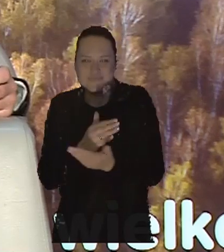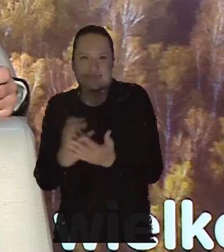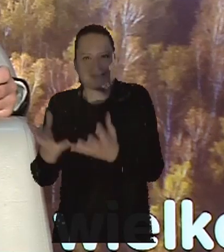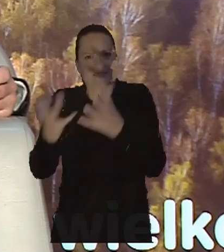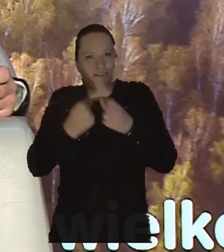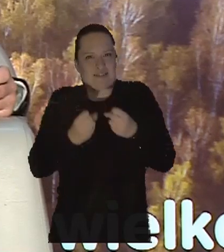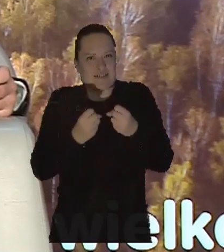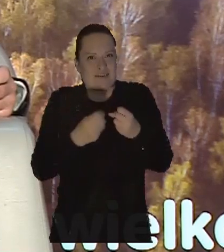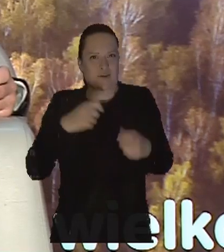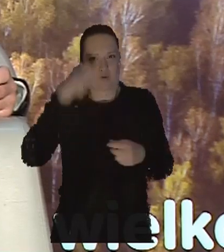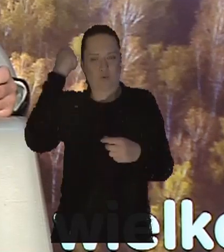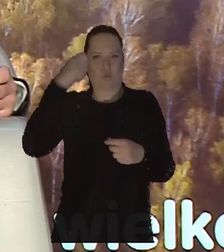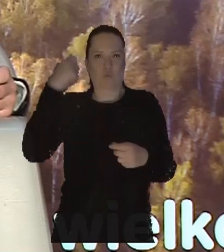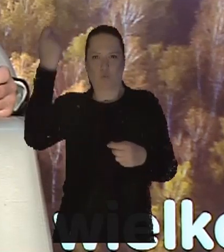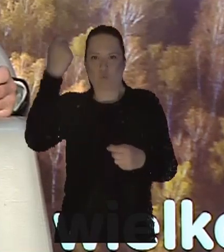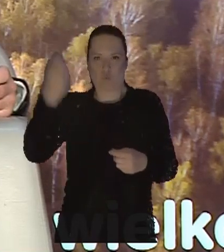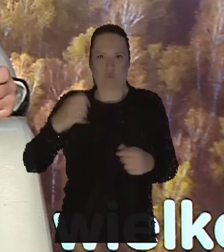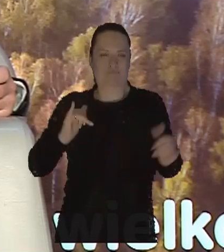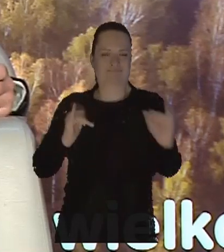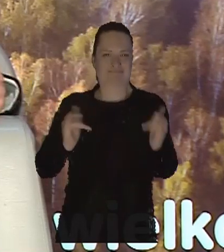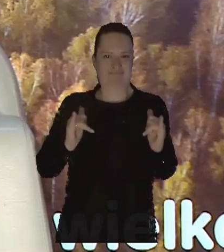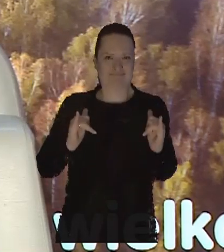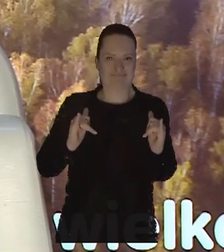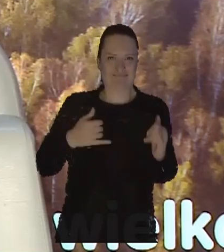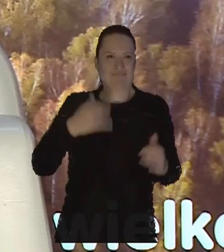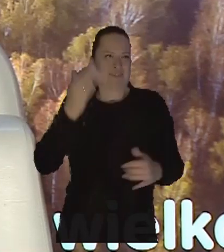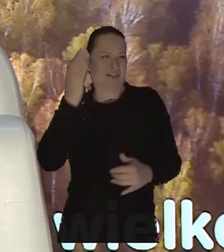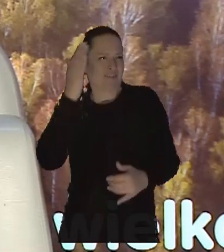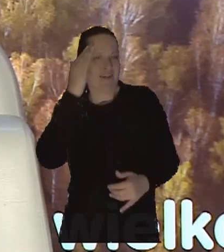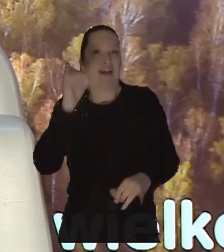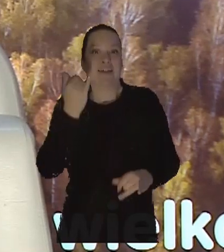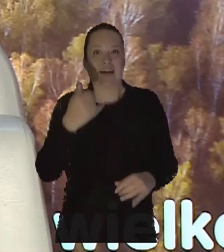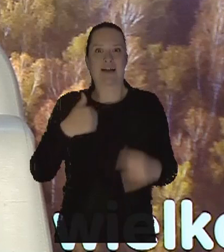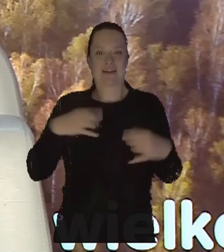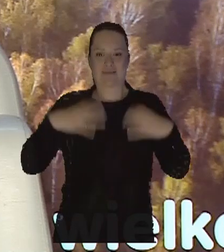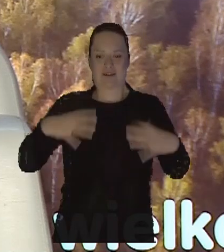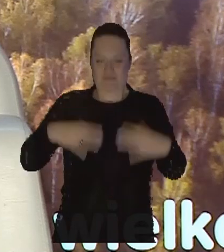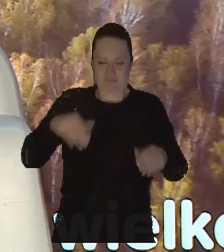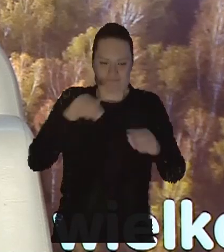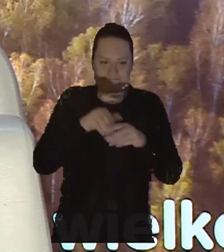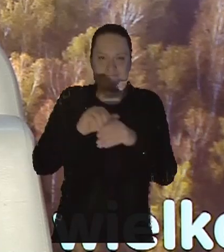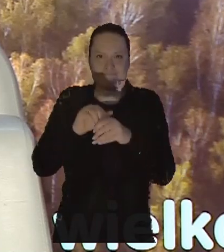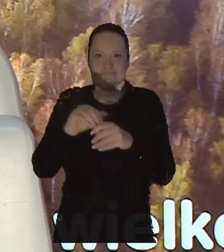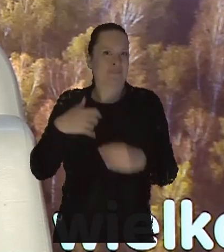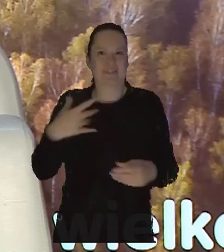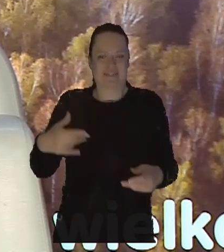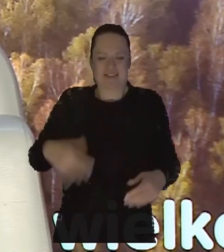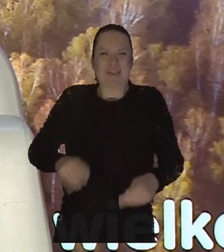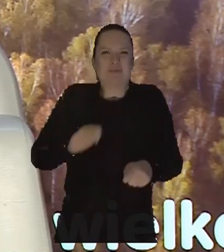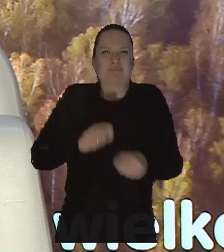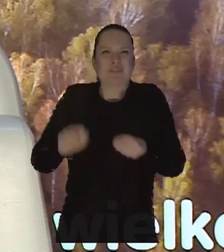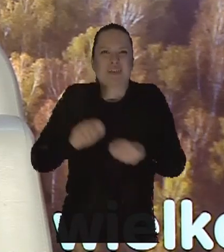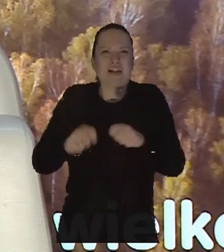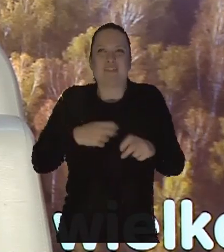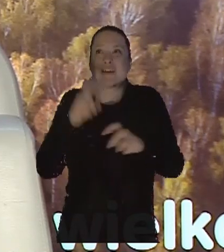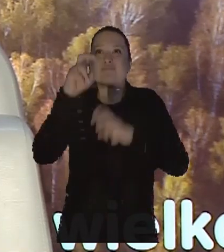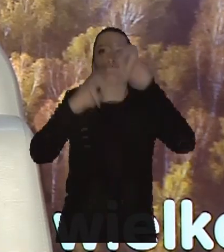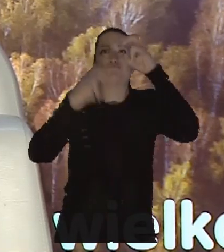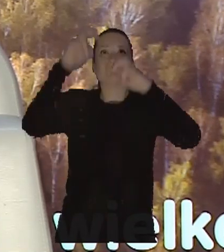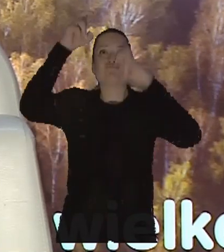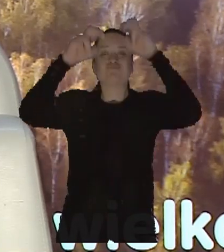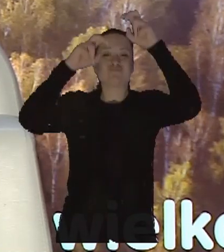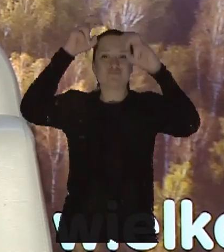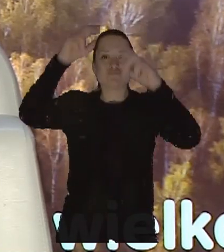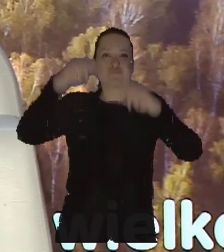przydzielonych każdemu turyście, którzy świetnie wiedzą, jak zamocować nasze ubrania, by nie przeszkadzało we wspinaczce i jak